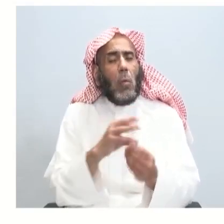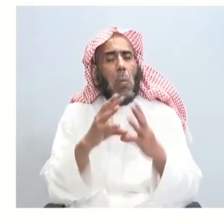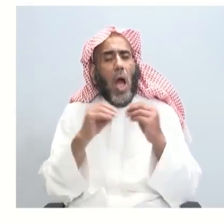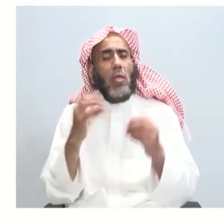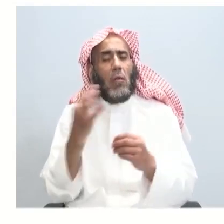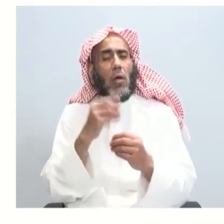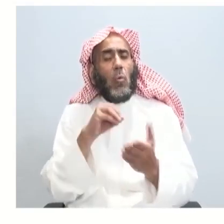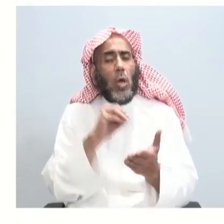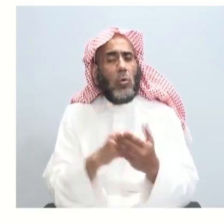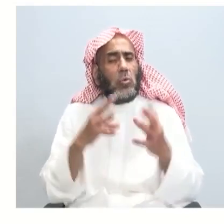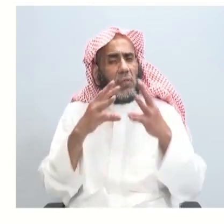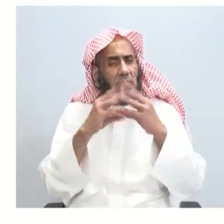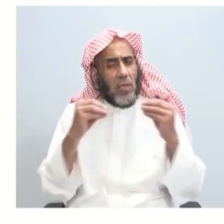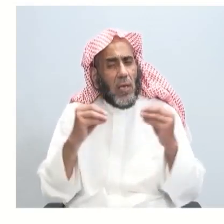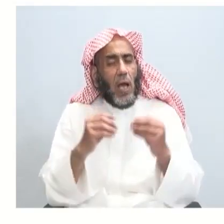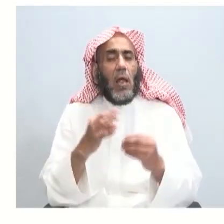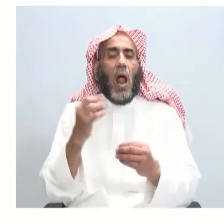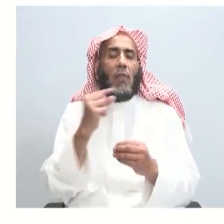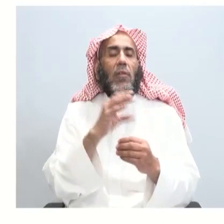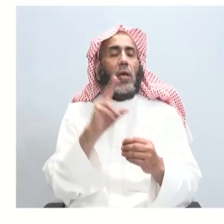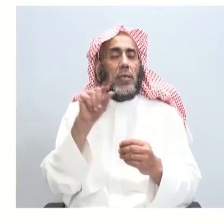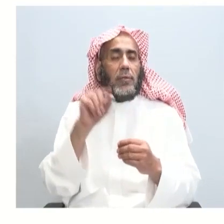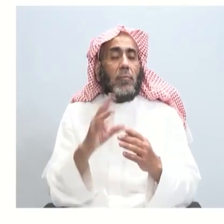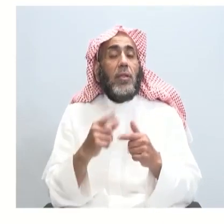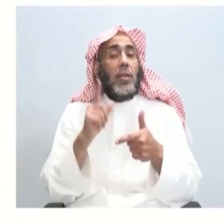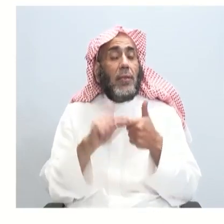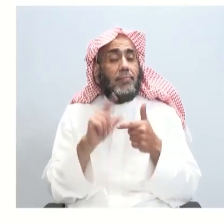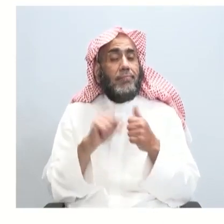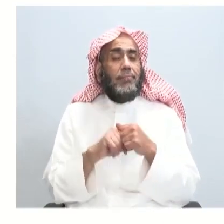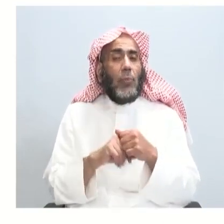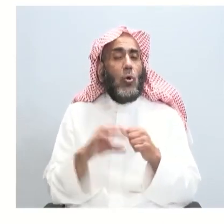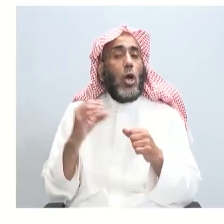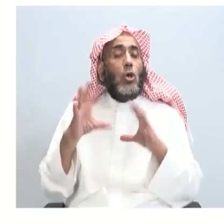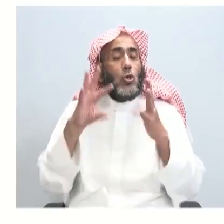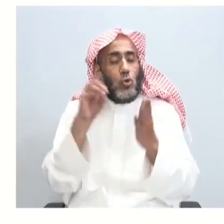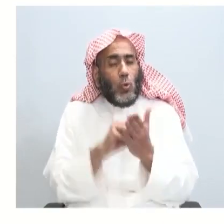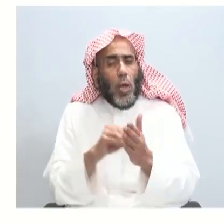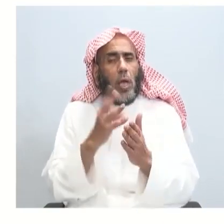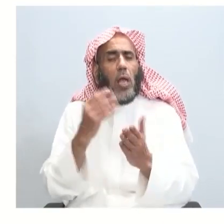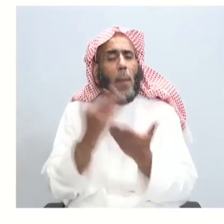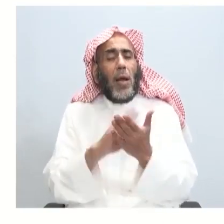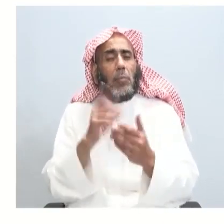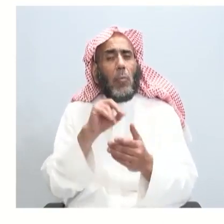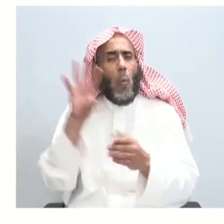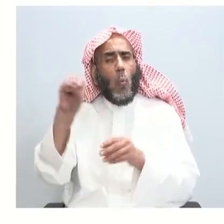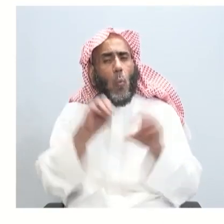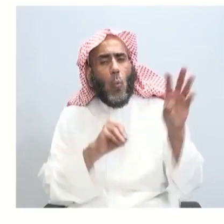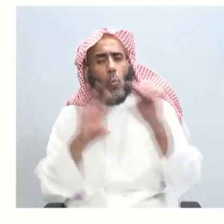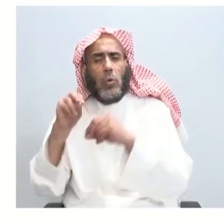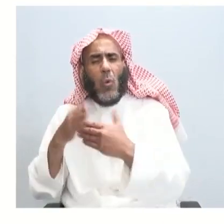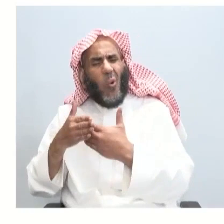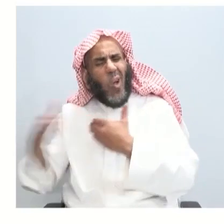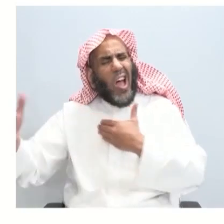الفاظ ويذكر تفسير هذا هذا اللفظ احسنتم اثنان هنا جمعت المعاجم العربيه من مصادر نات